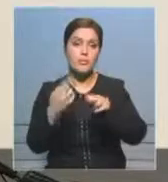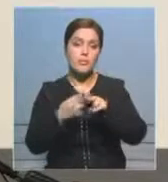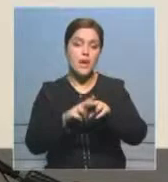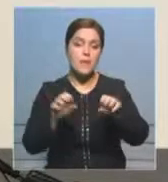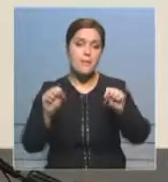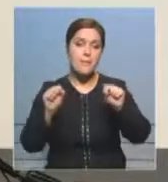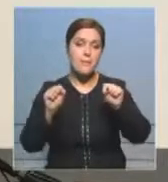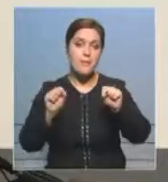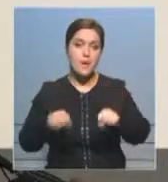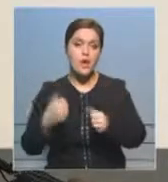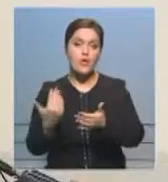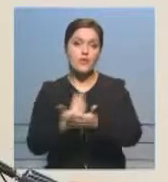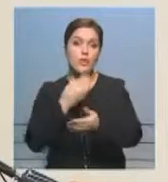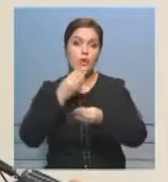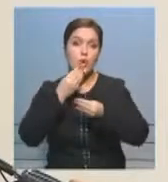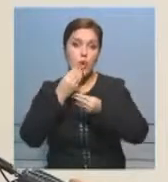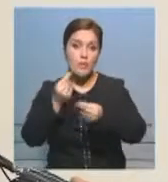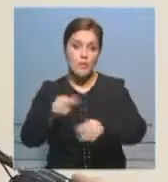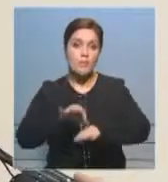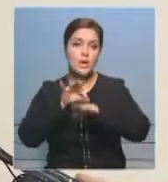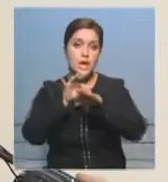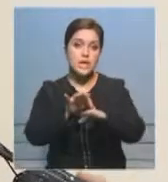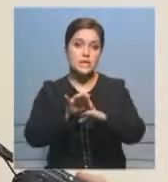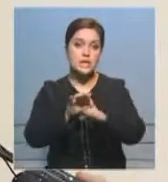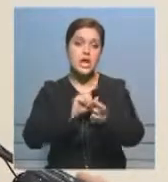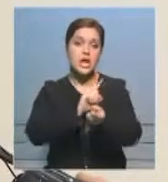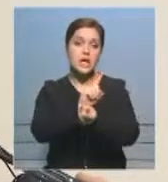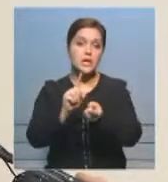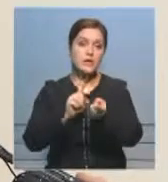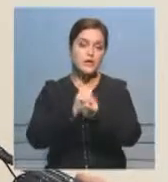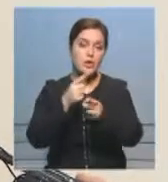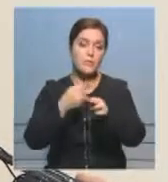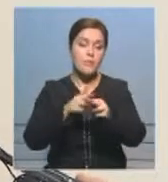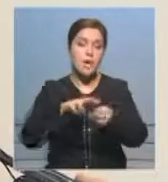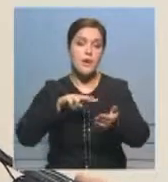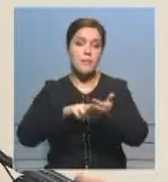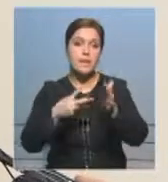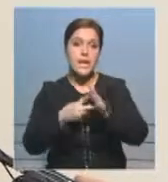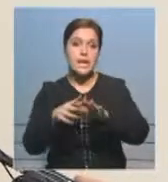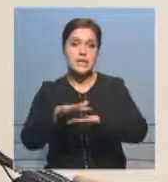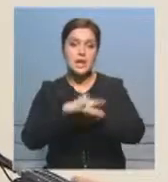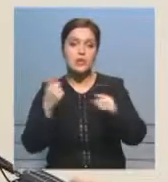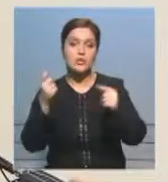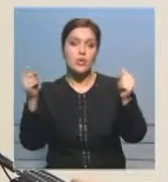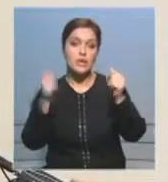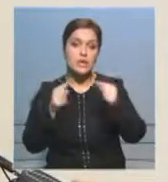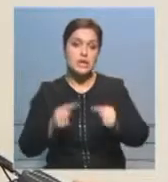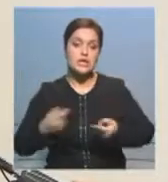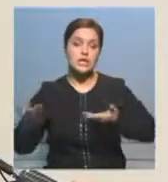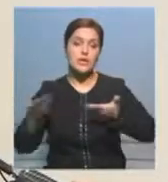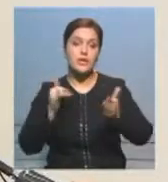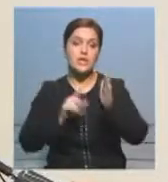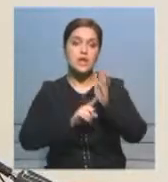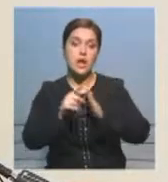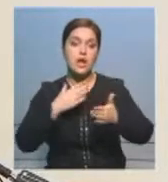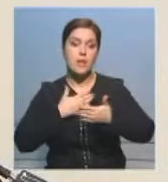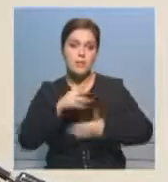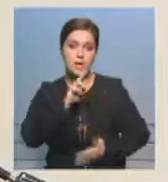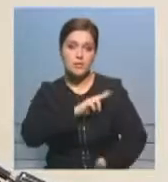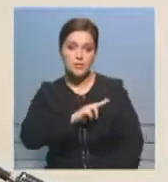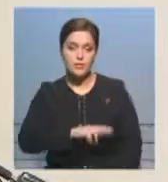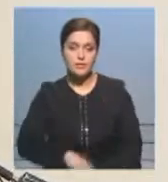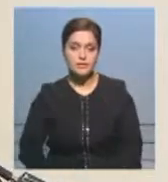новый импульс проводимым реформам в рамках плана нации 100 конкретных шагов и приступить к усиленной работы в обновленном